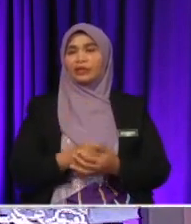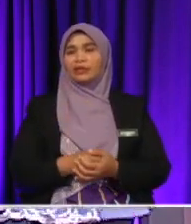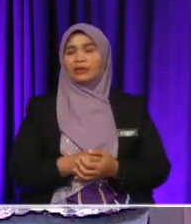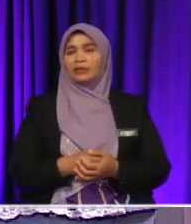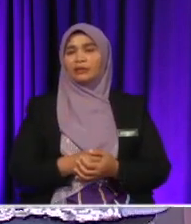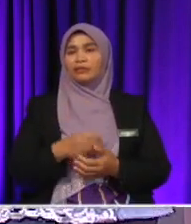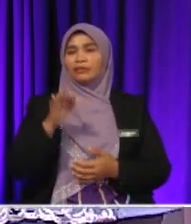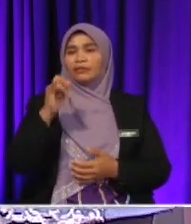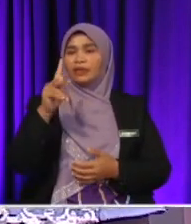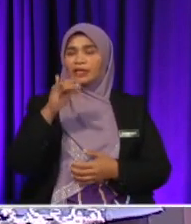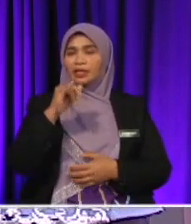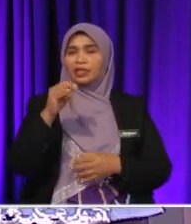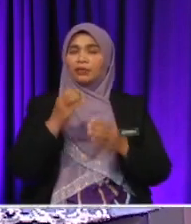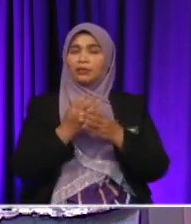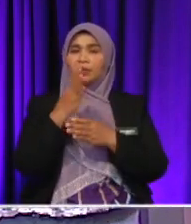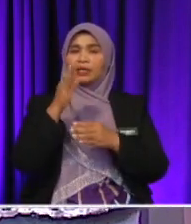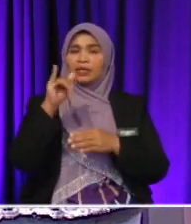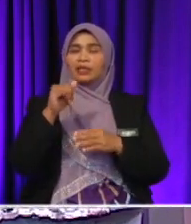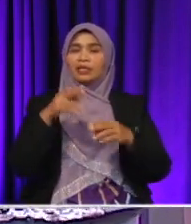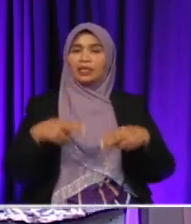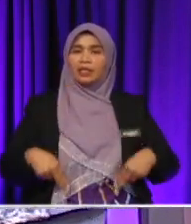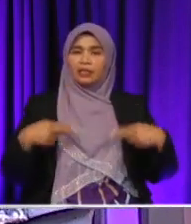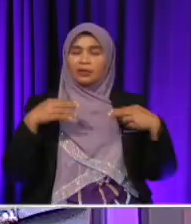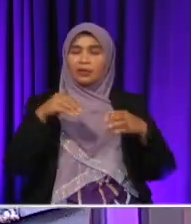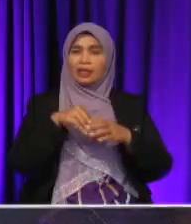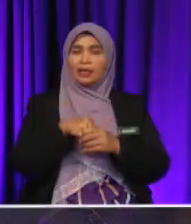tumbuhan Zero tadi adalah